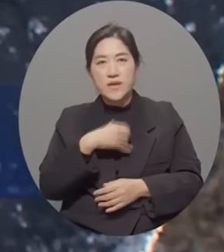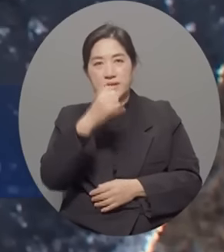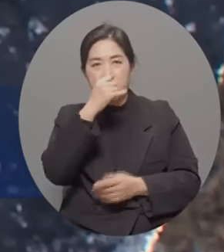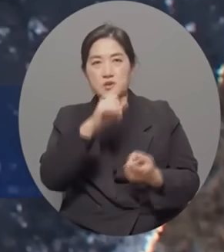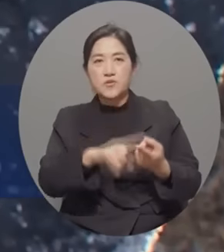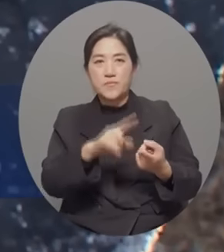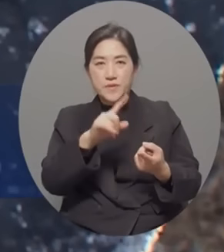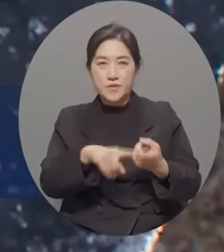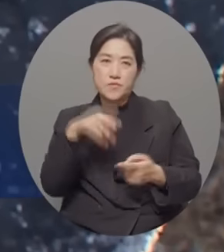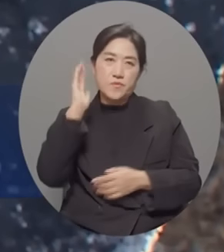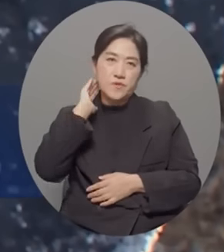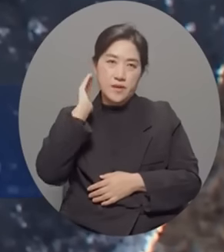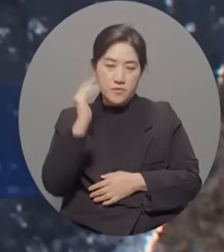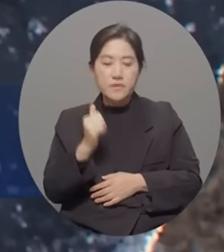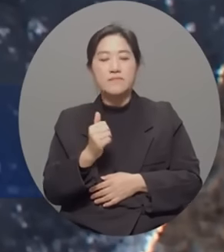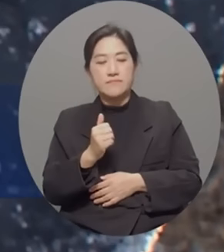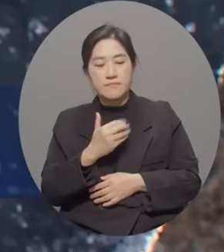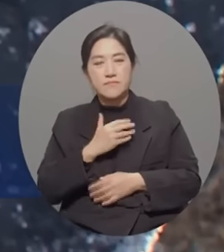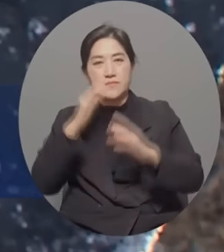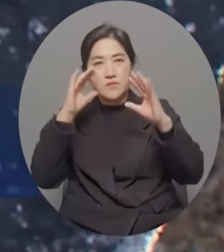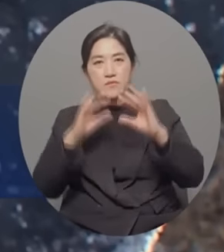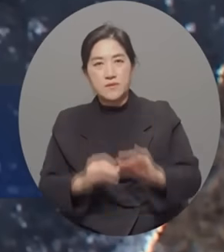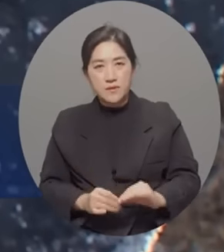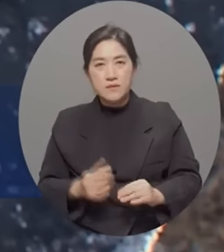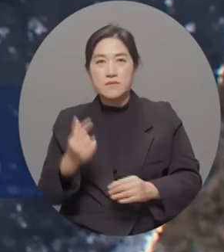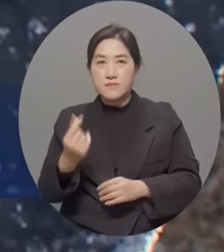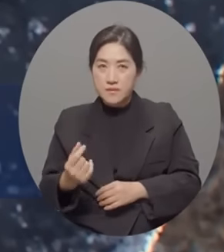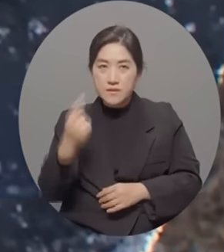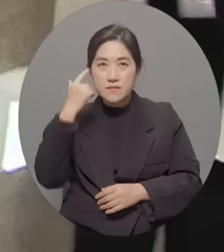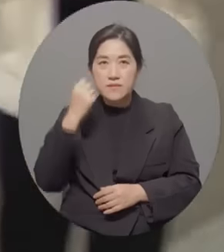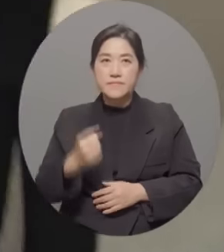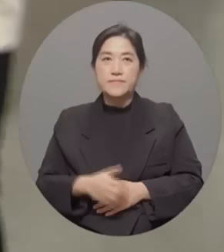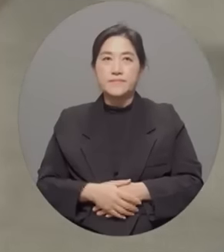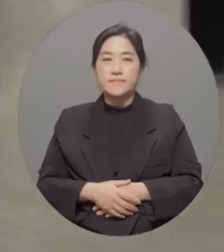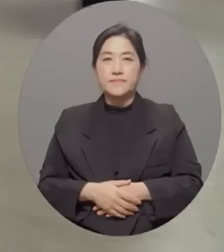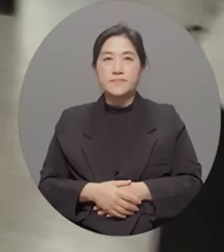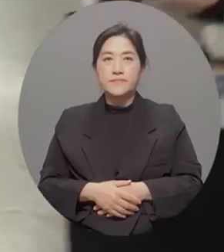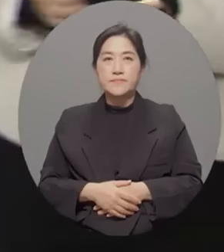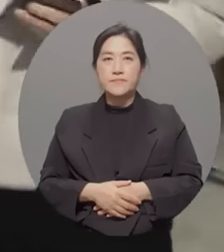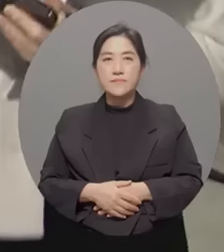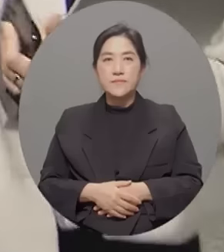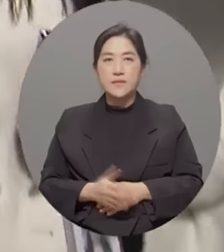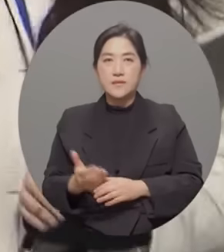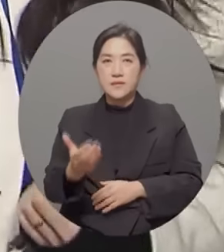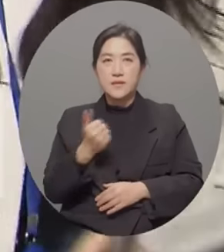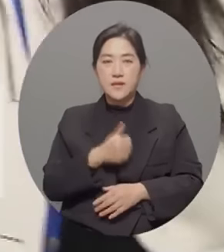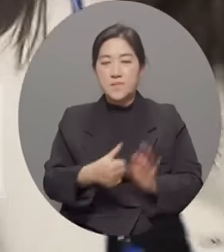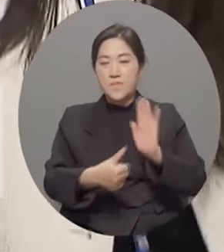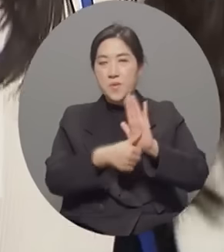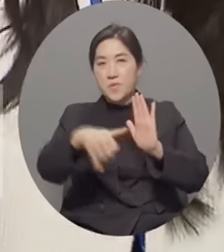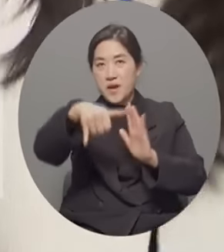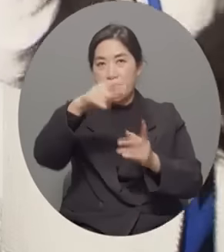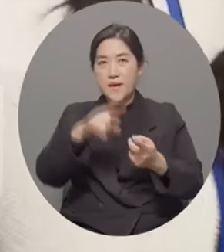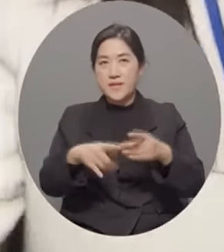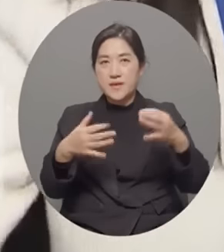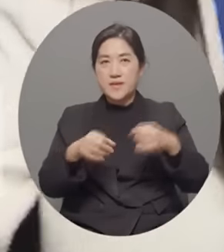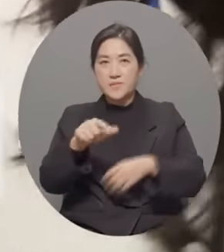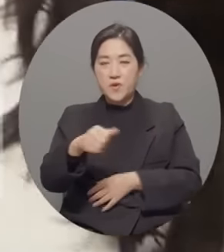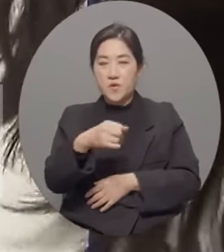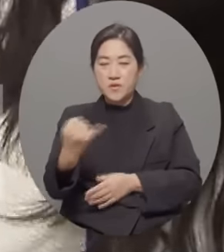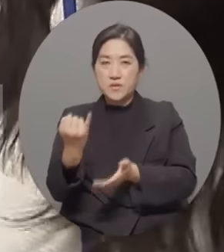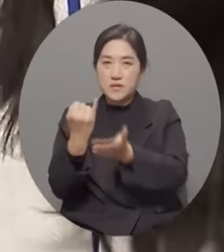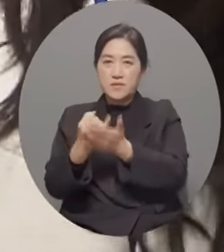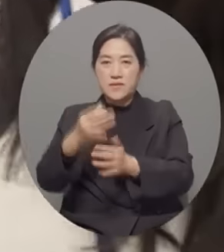있다는 점에 대해서 대통령도 공감하신 것이 아닌가 생각합니다. 이에 앞서 명품 가방에 대한 김건희 여사의